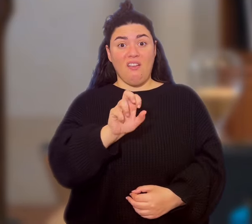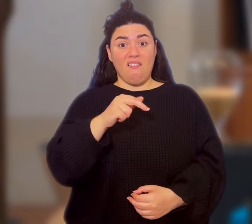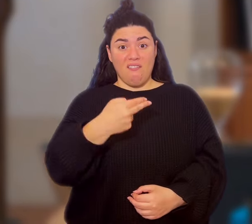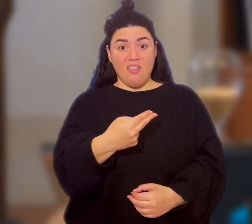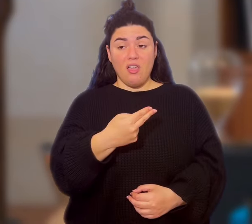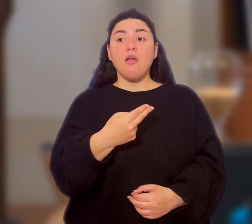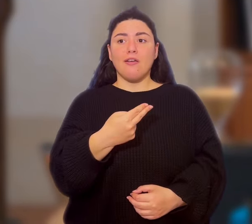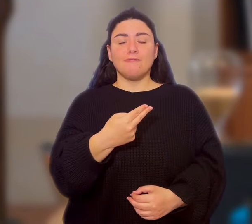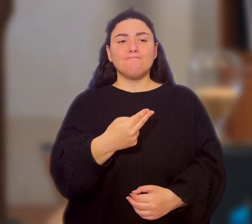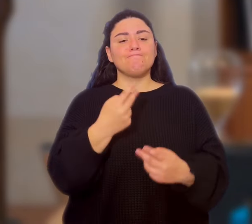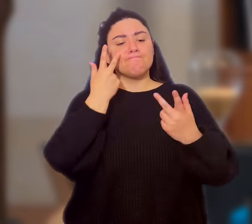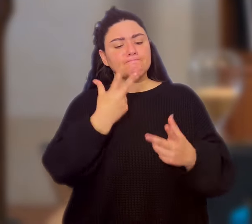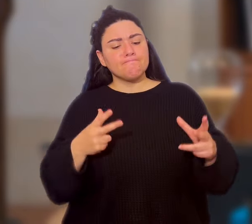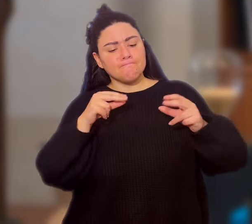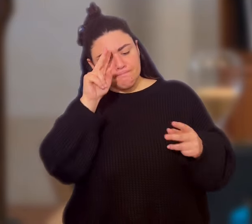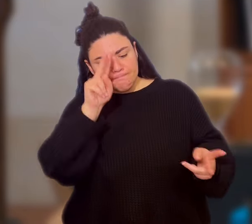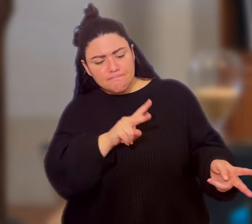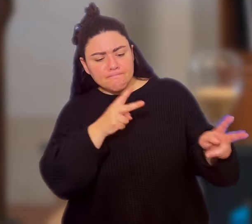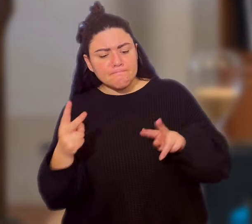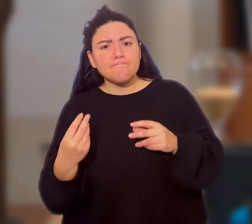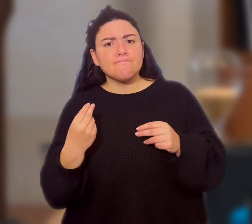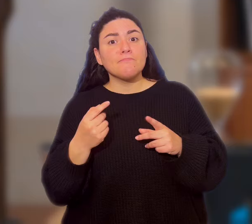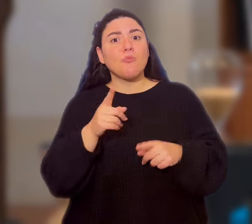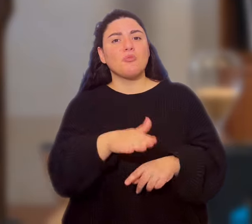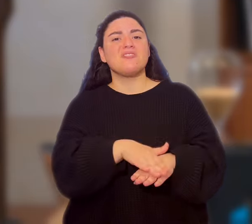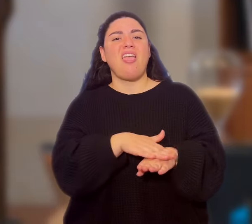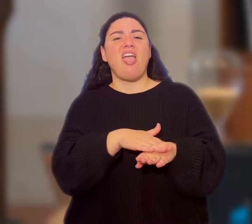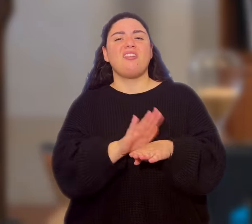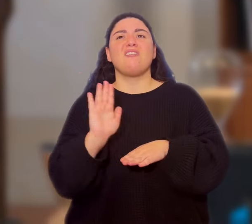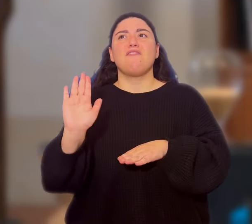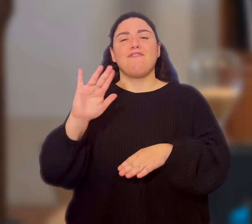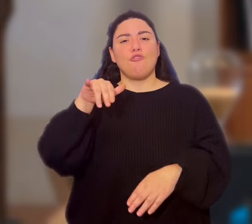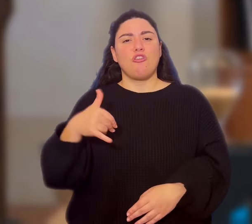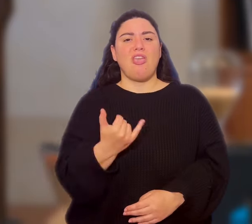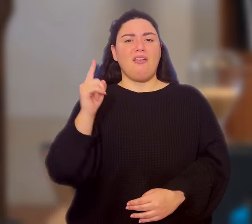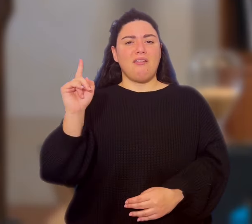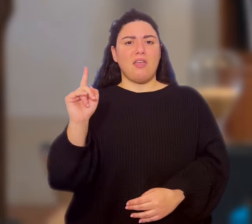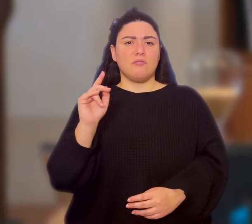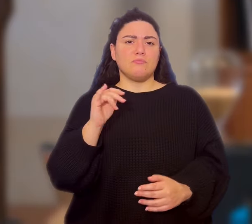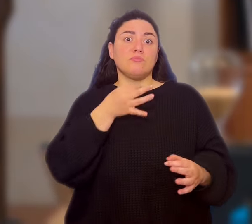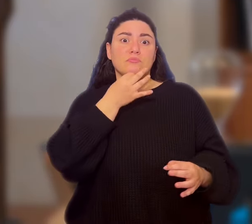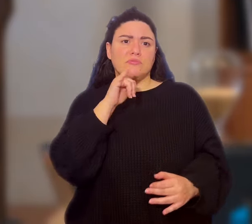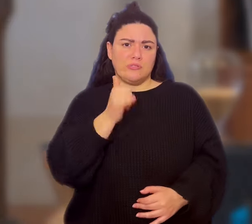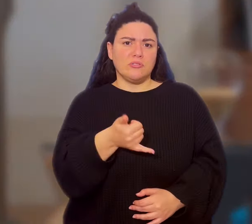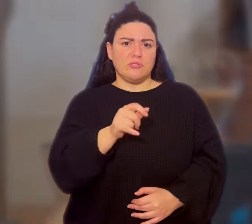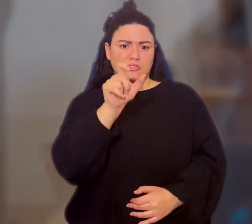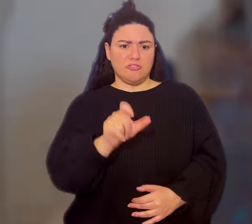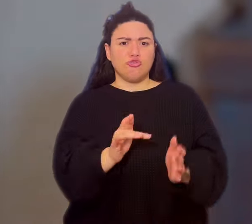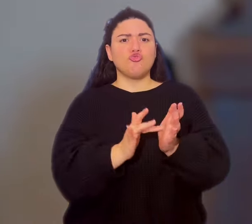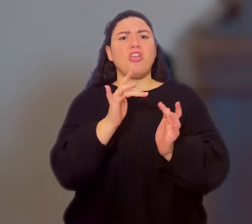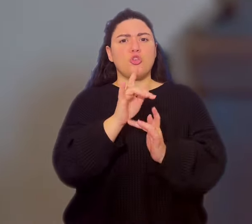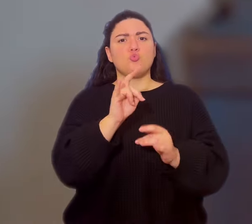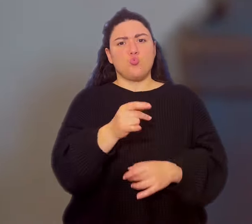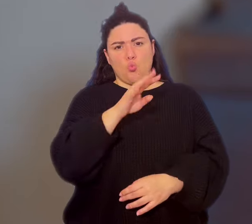reinterpretata secondo la figura del servo di Jè Certo che Gesù è il re il re